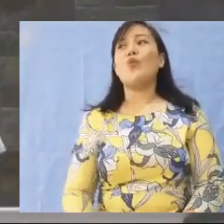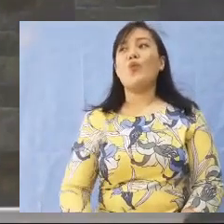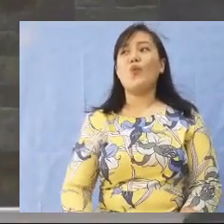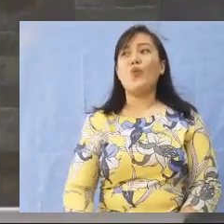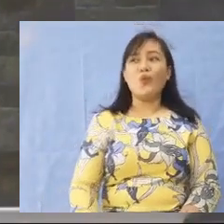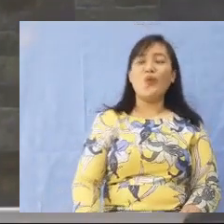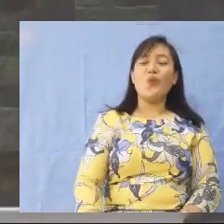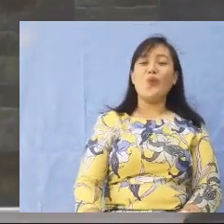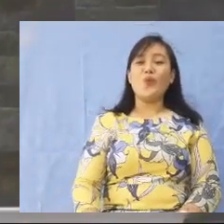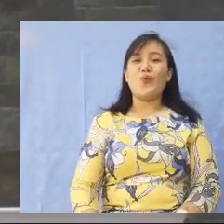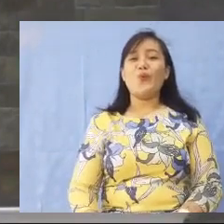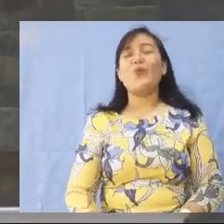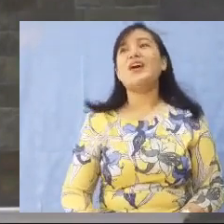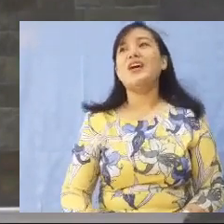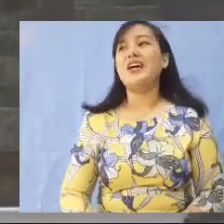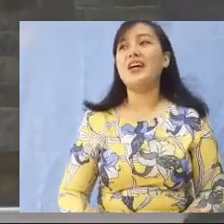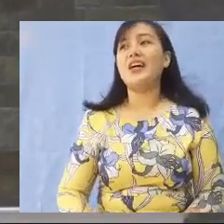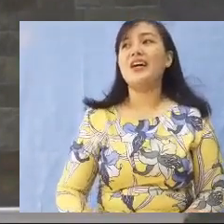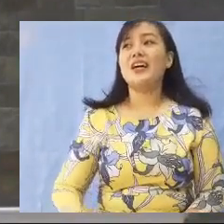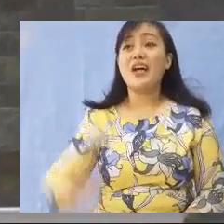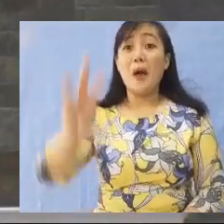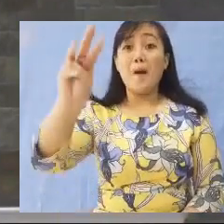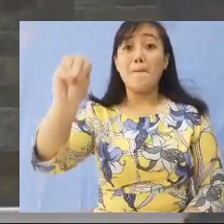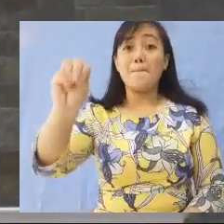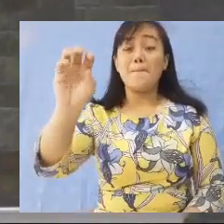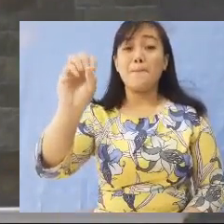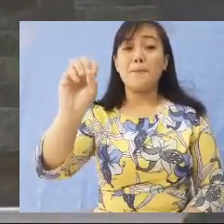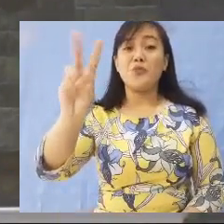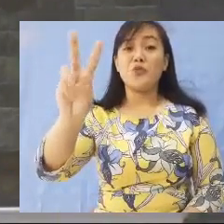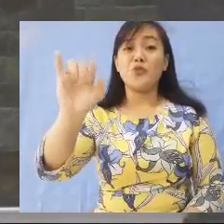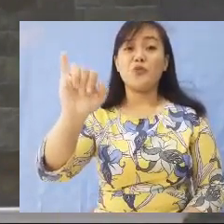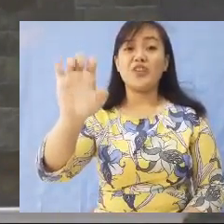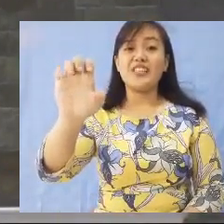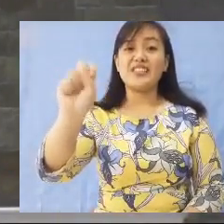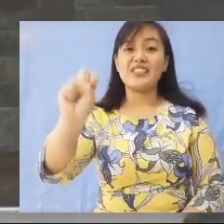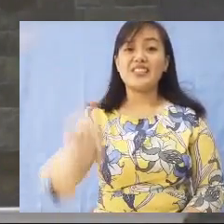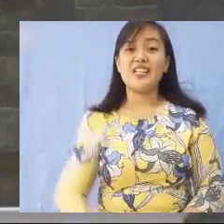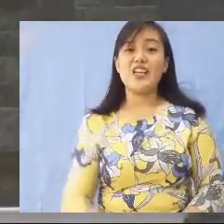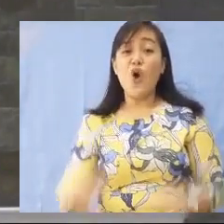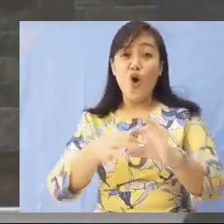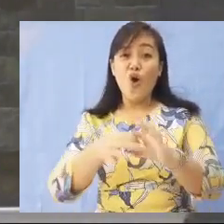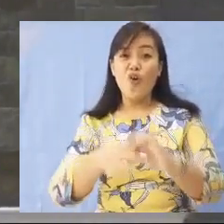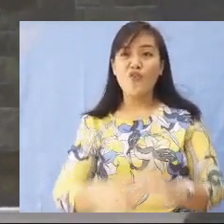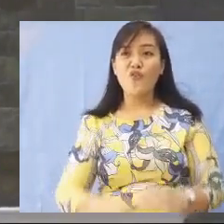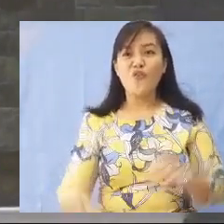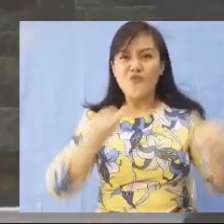sa daliri na ganyan. Tapos habang tumatakbo yung kabayo, nagtatago siya doon sa kabayo.